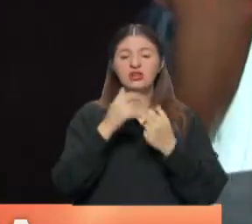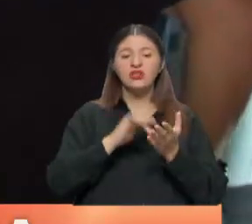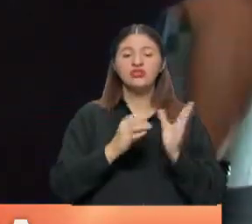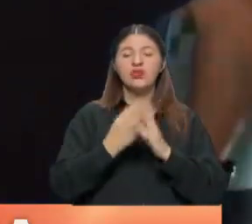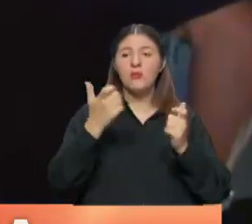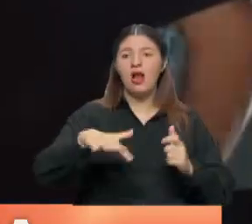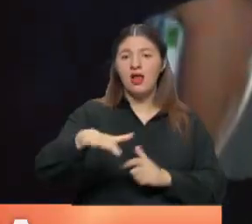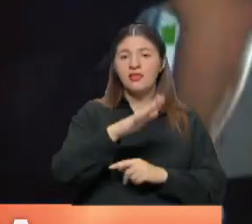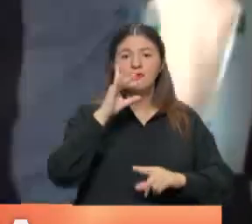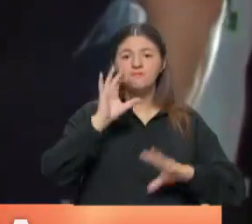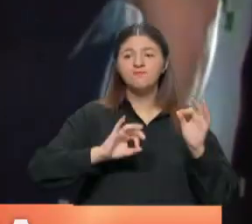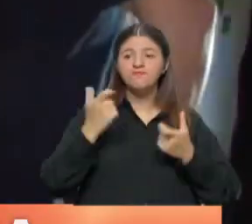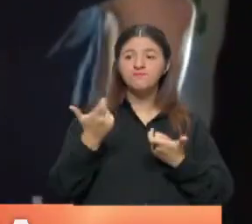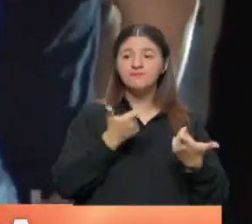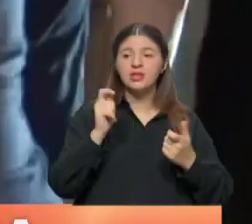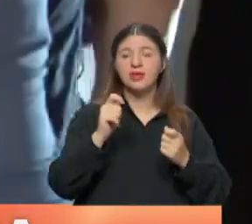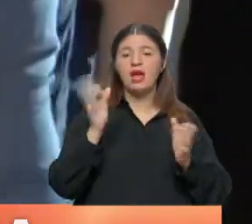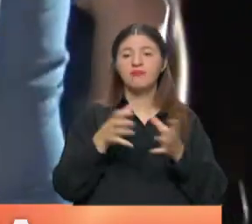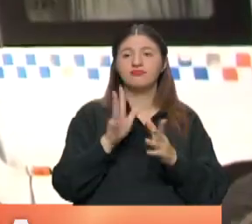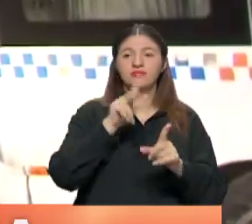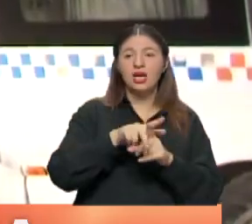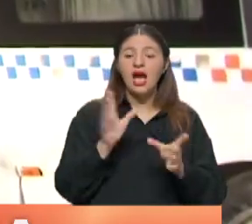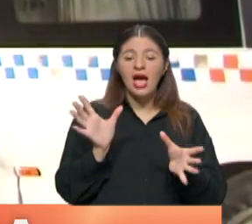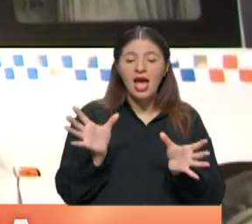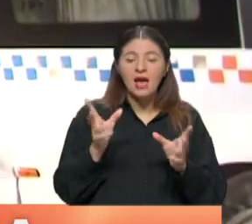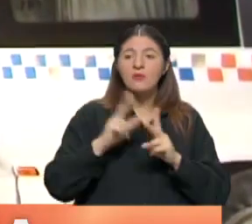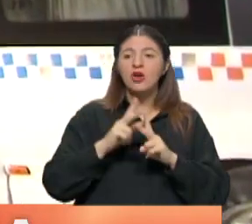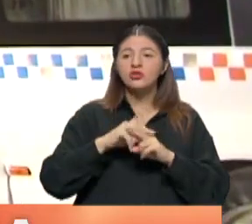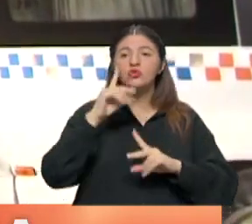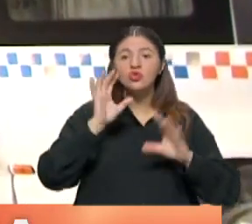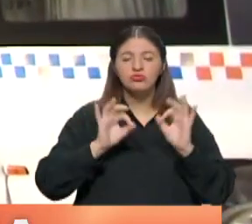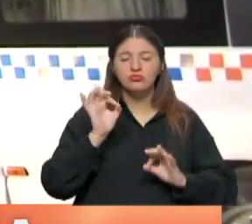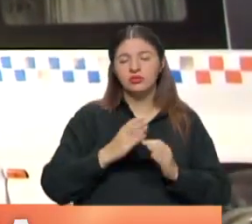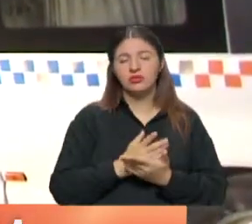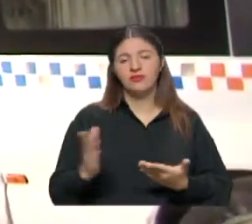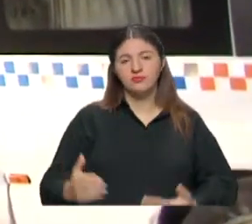geldiği bölgede inceleme yapan ekiplere katıldı. Emniyet ekiplerinin soruşturması ise devam ediyor.